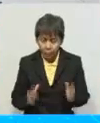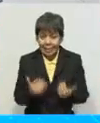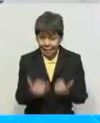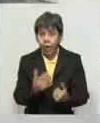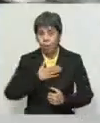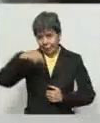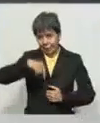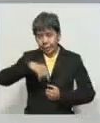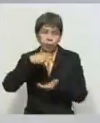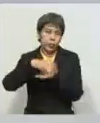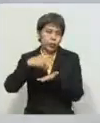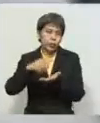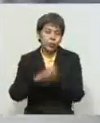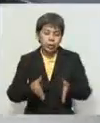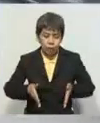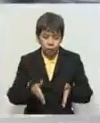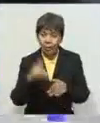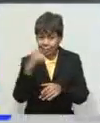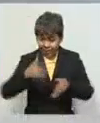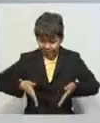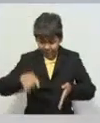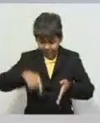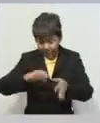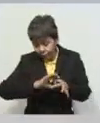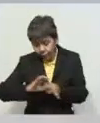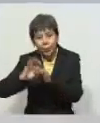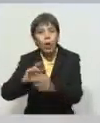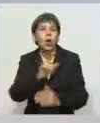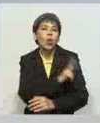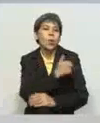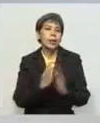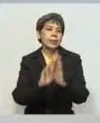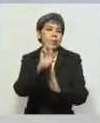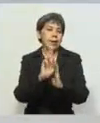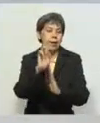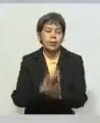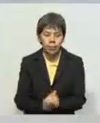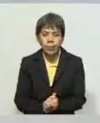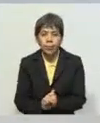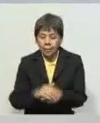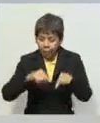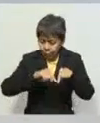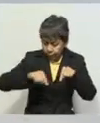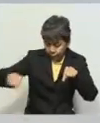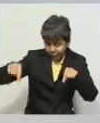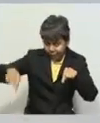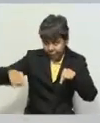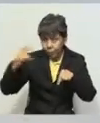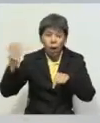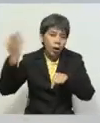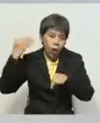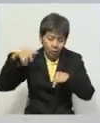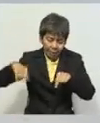ขณะนี้นะครับผมยืนรายงานอยู่ที่บริเวณถนนสนามบินครับซึ่งเป็นถนนที่เชื่อมต่อระหว่างโรงพยาบาลเชียงรายประชานุเคราะห์กับสนามบิน